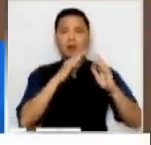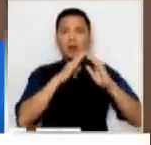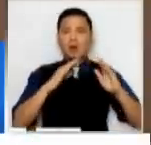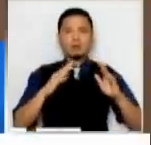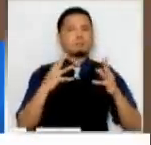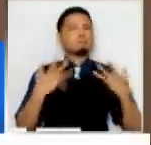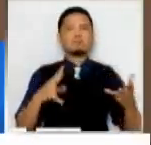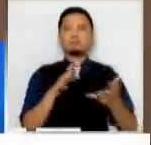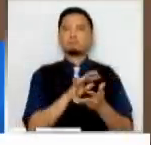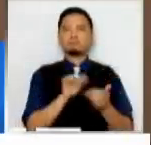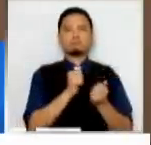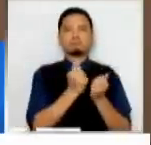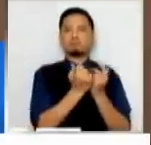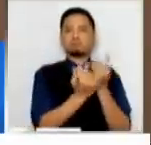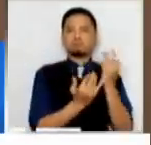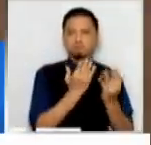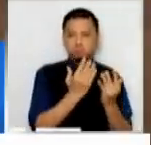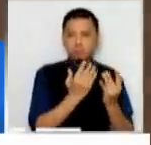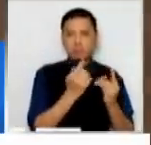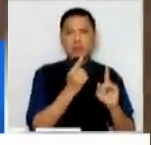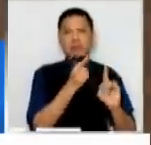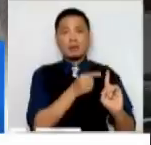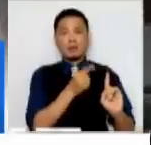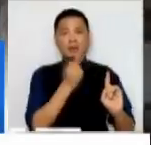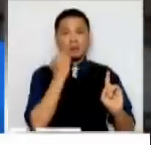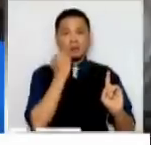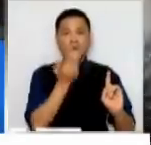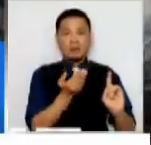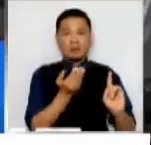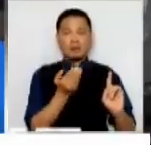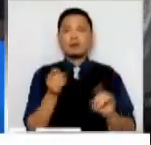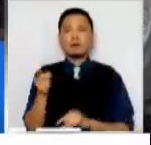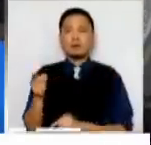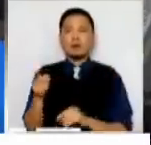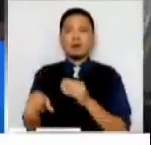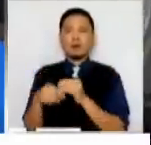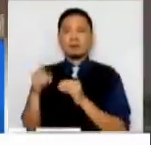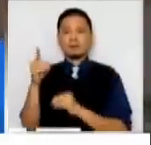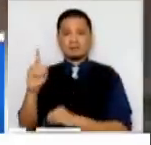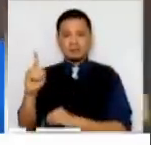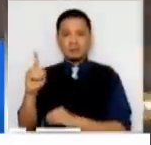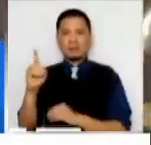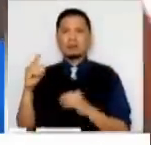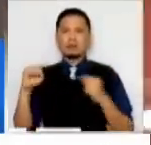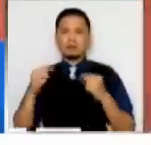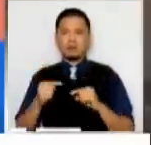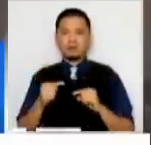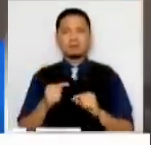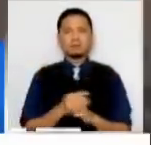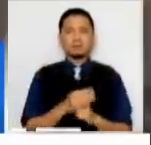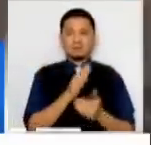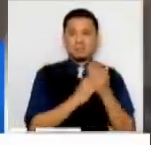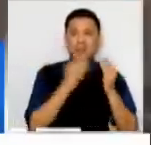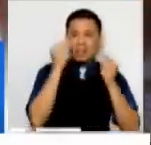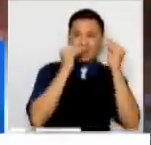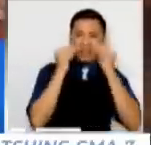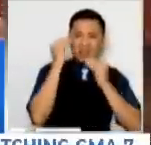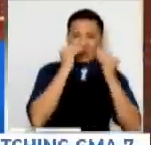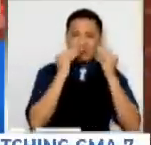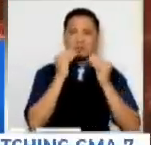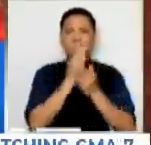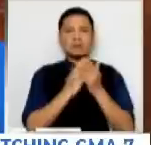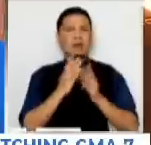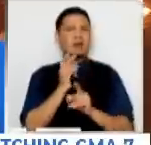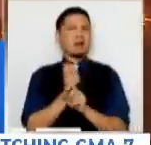isang nasawi, may naipaulat na isang sugatan. May dalawa ring nahilo at isa naman ang nahirapan sa paghinga.